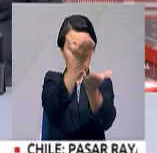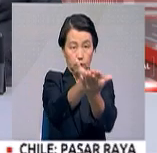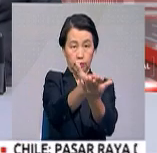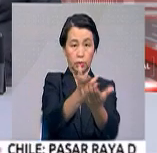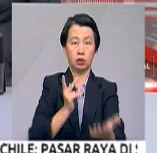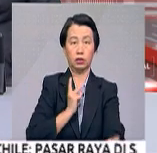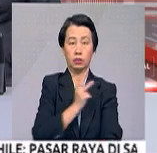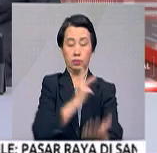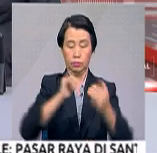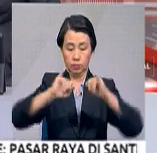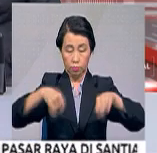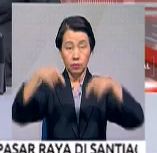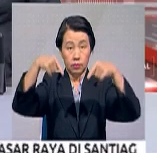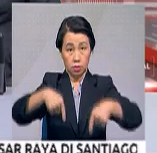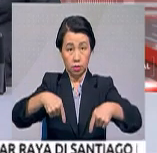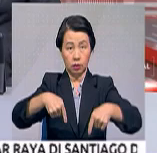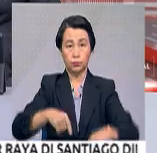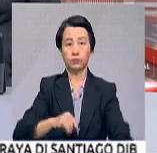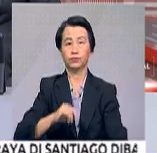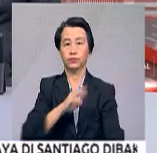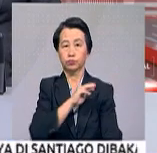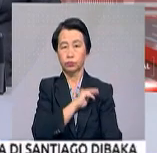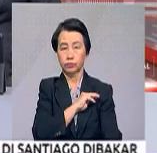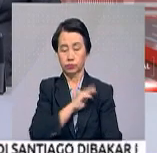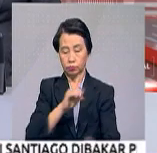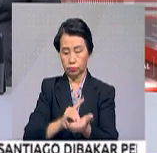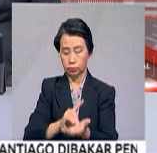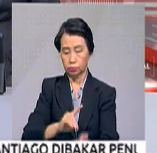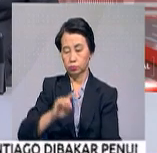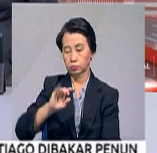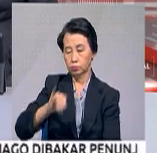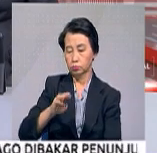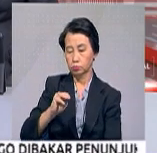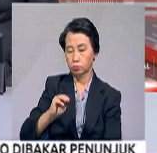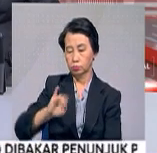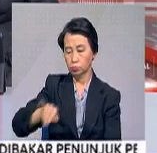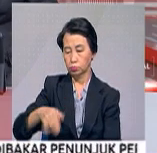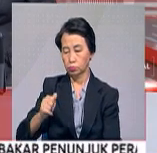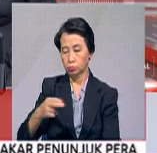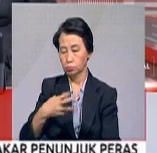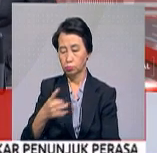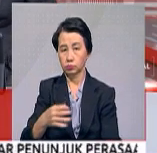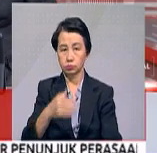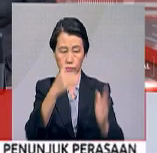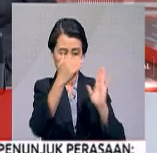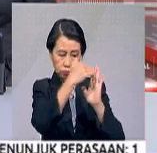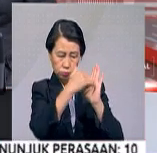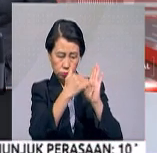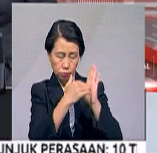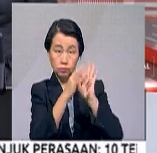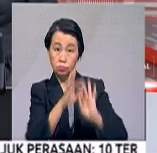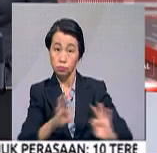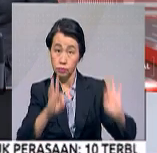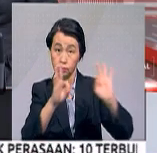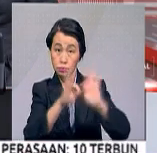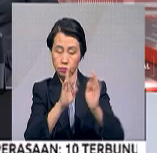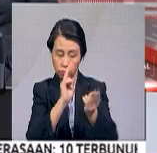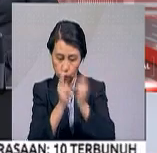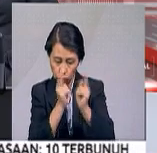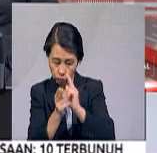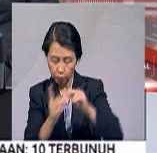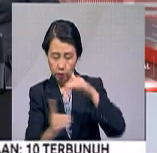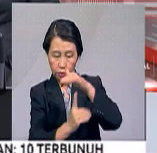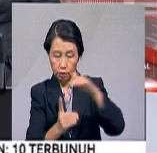ini. Jelas Menteri di Jabatan Perdana Menteri Datuk Seri Dr. Mujahid Yusof Rawa, aspek-aspek penting yang ditekankan dalam penggubalan